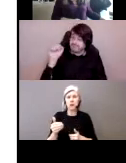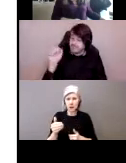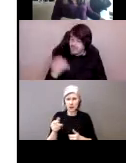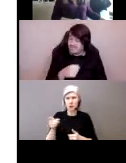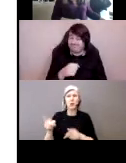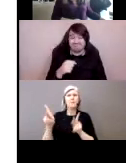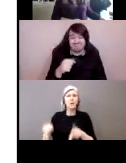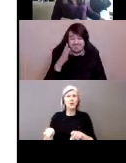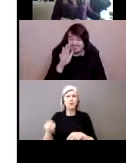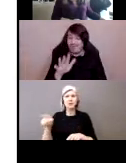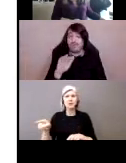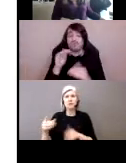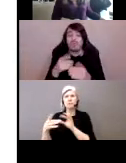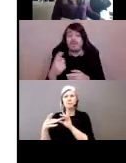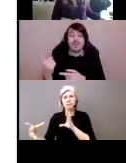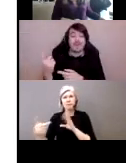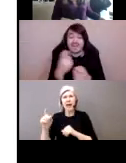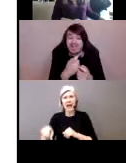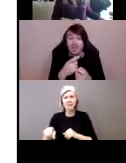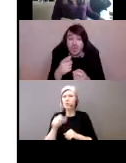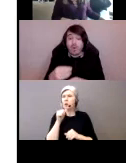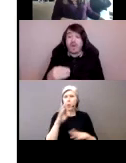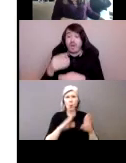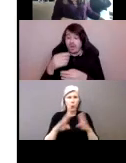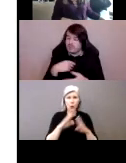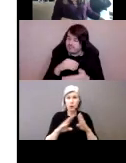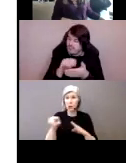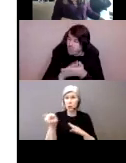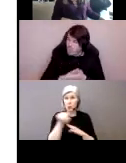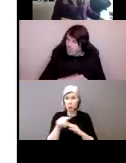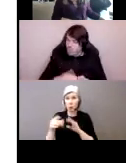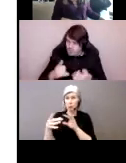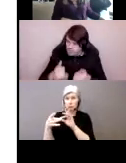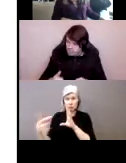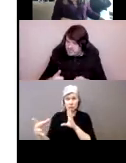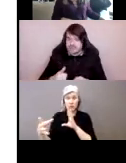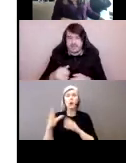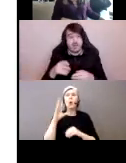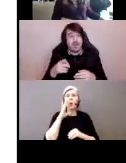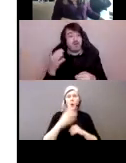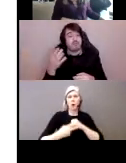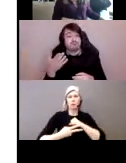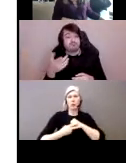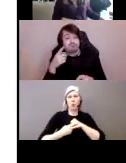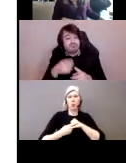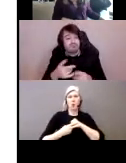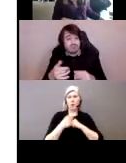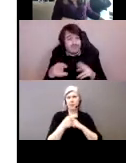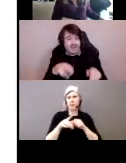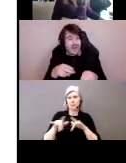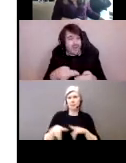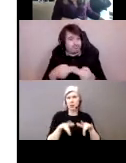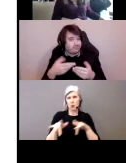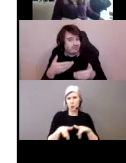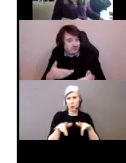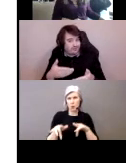Toutes les questions sont prises en note aujourd'hui. La séance a été enregistrée. Nous partagerons